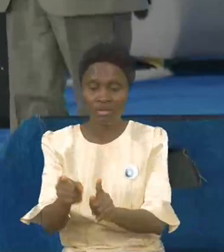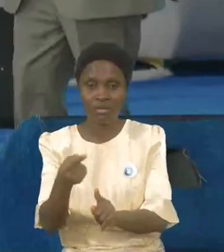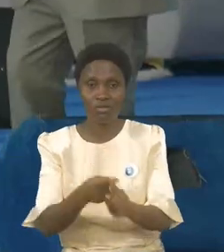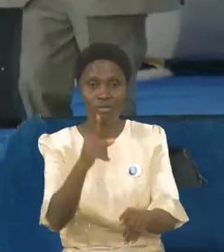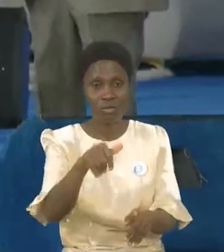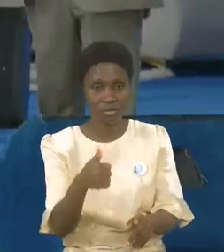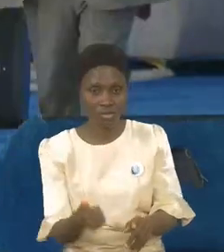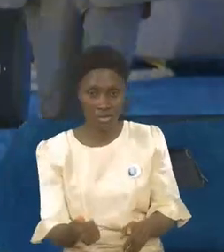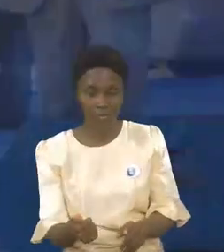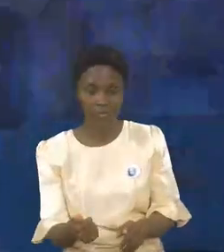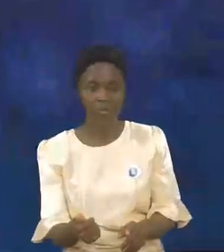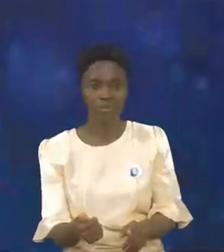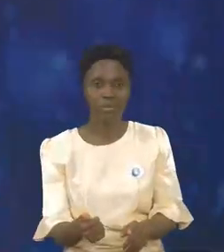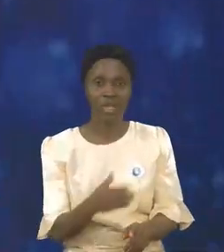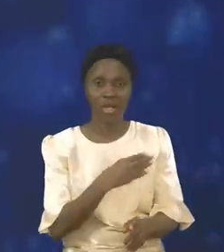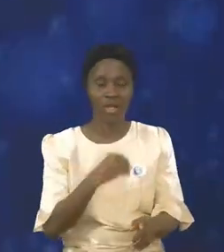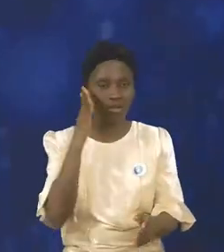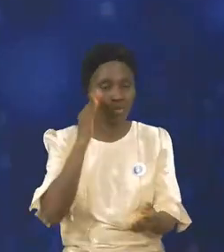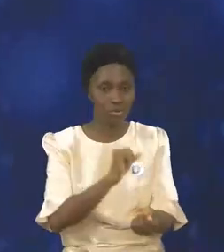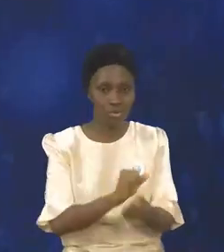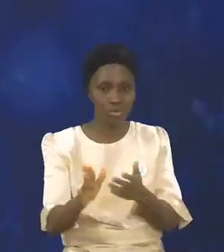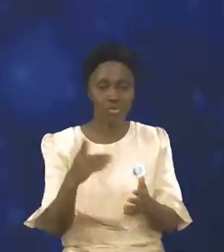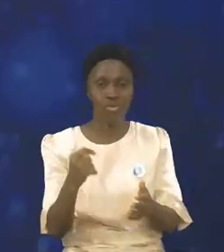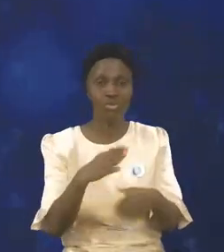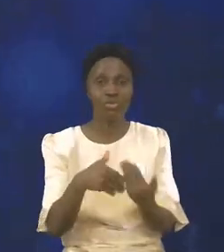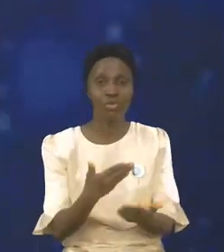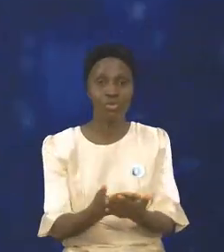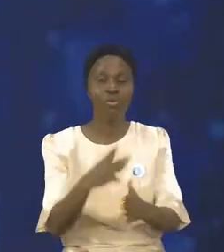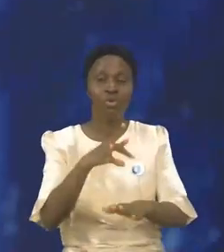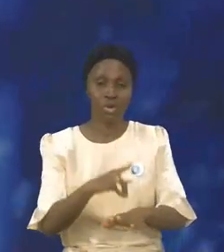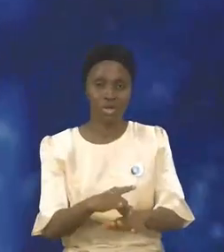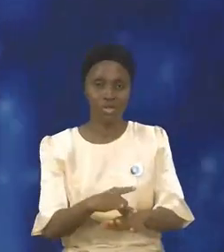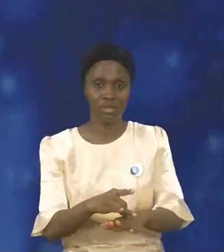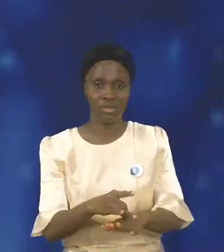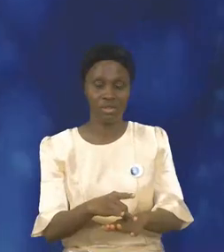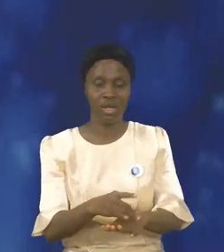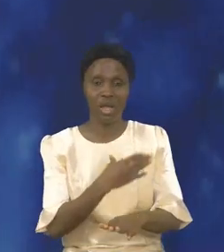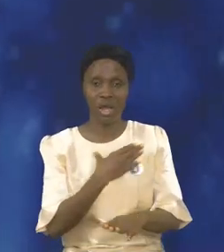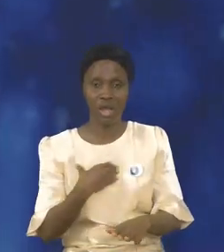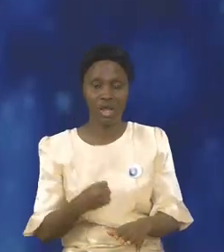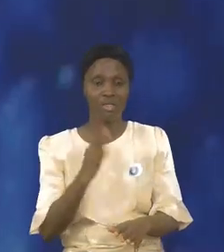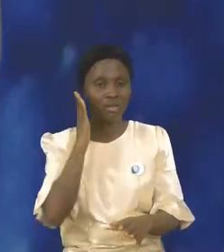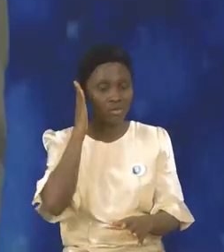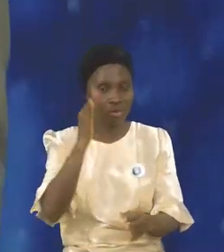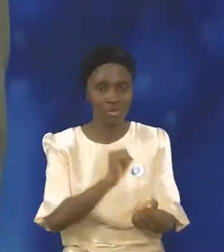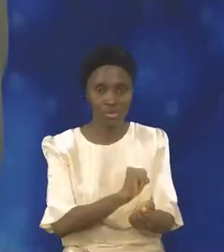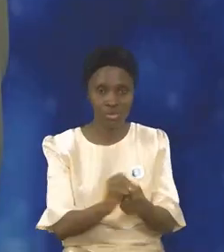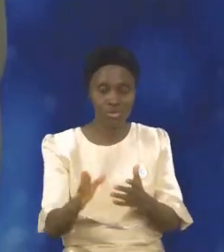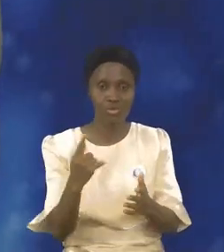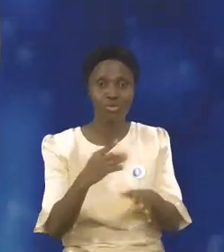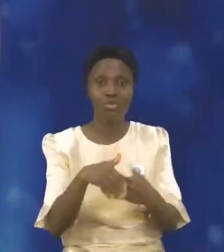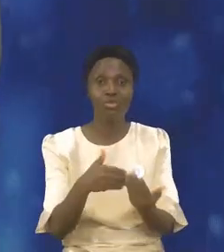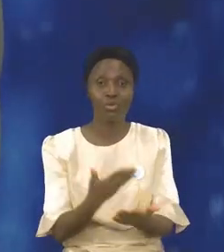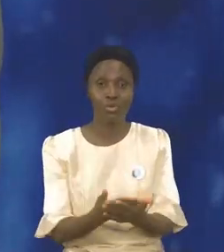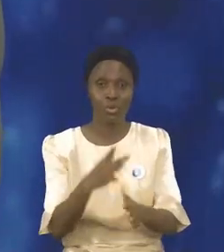ciel. Et alors cela diffère des autres et différent de tous les royaumes et qui dévorera toute la